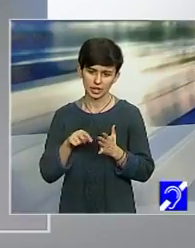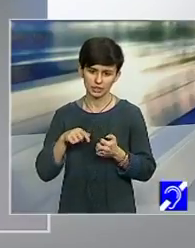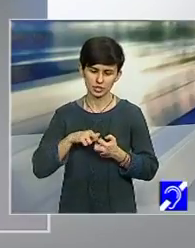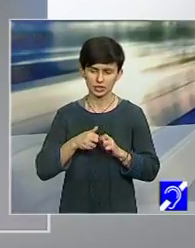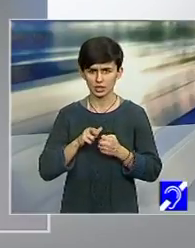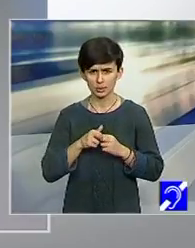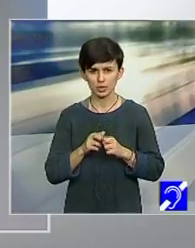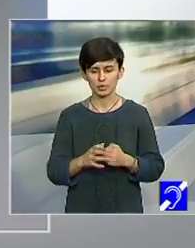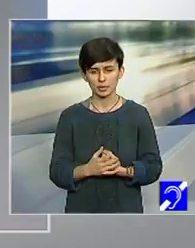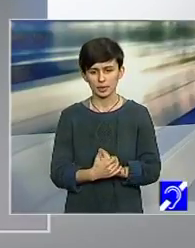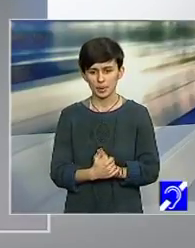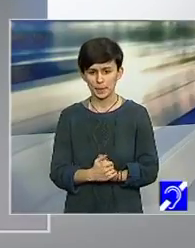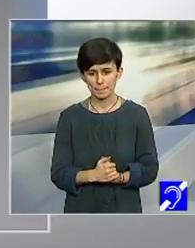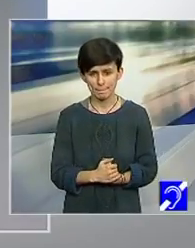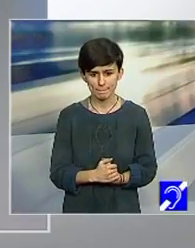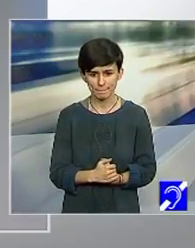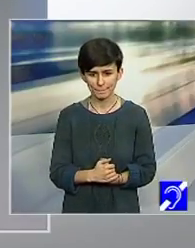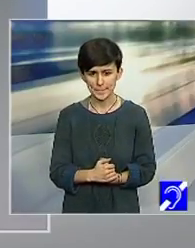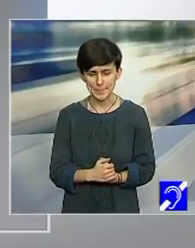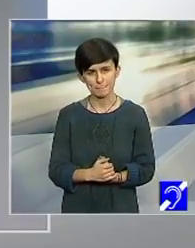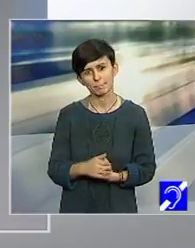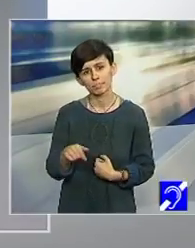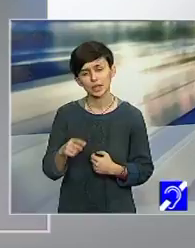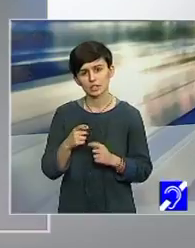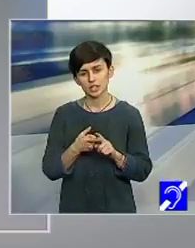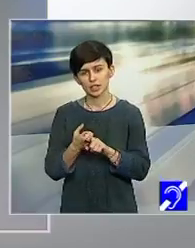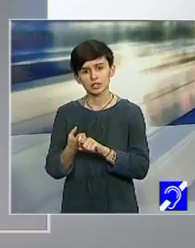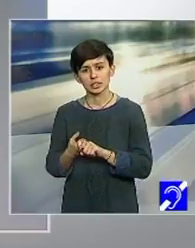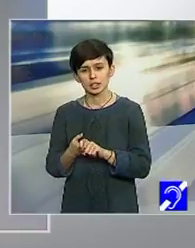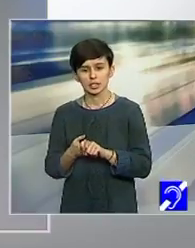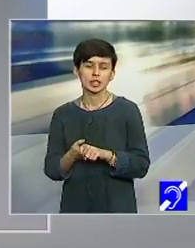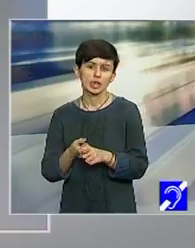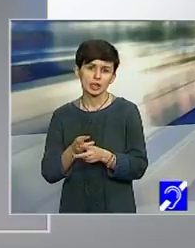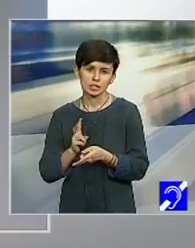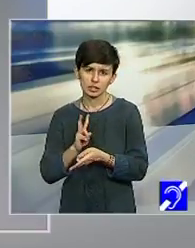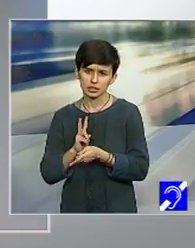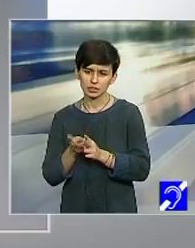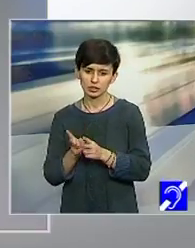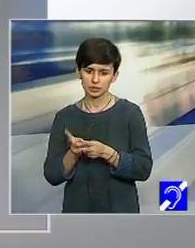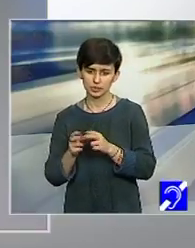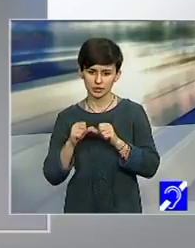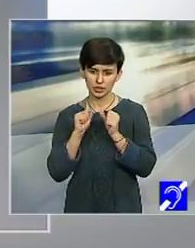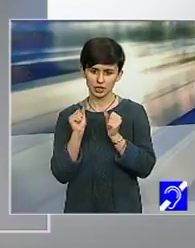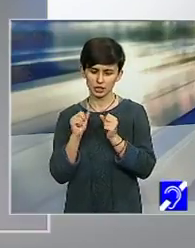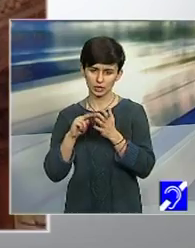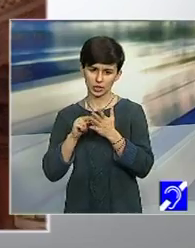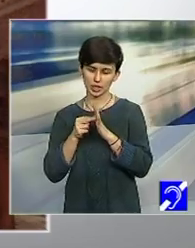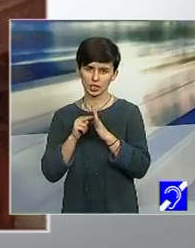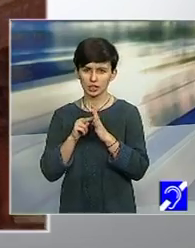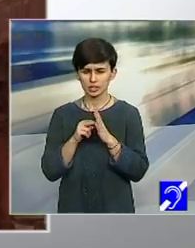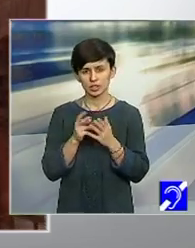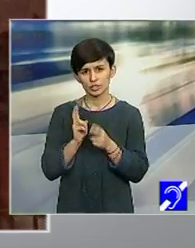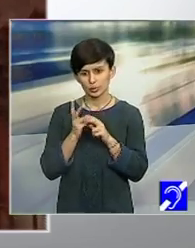problemă. Depinde și felul în care se va organiza și felul în care va arăta